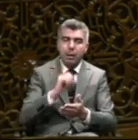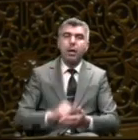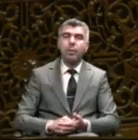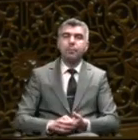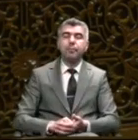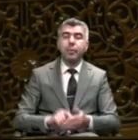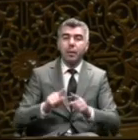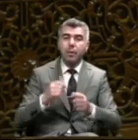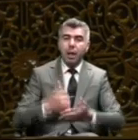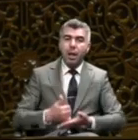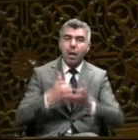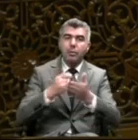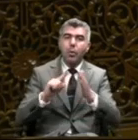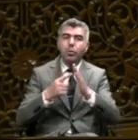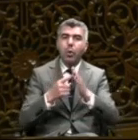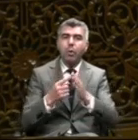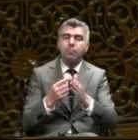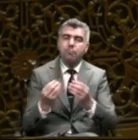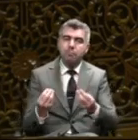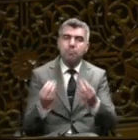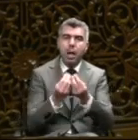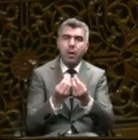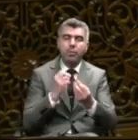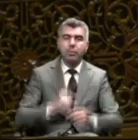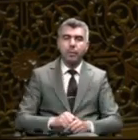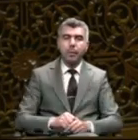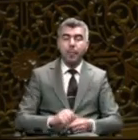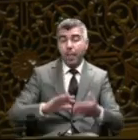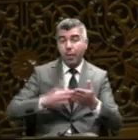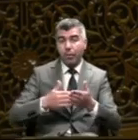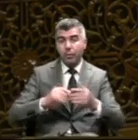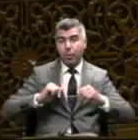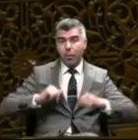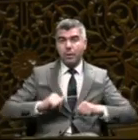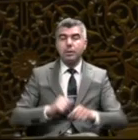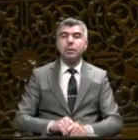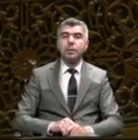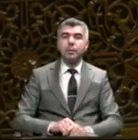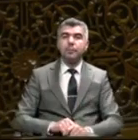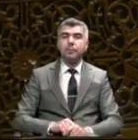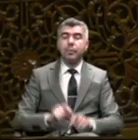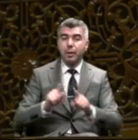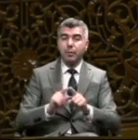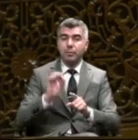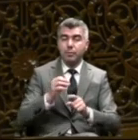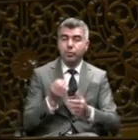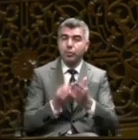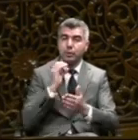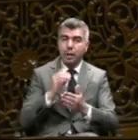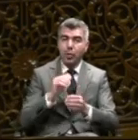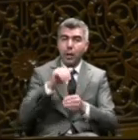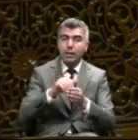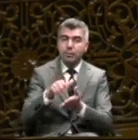لدعم الفاتوره الكهربائيه انطلاقا مما سبق سيدي الوزير المحترم فاننا نشدد في فريق